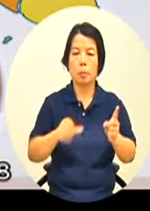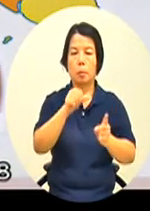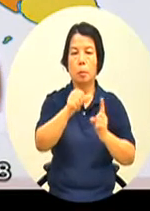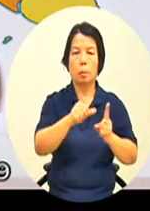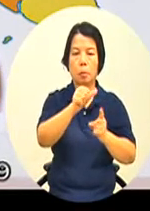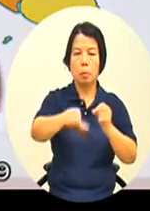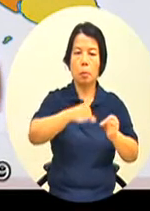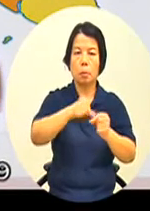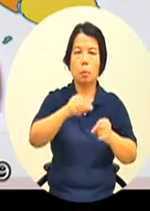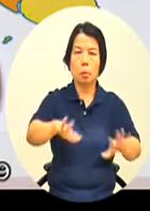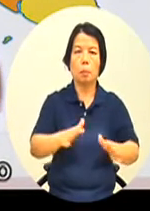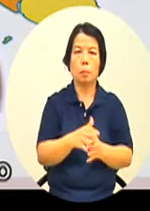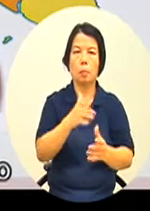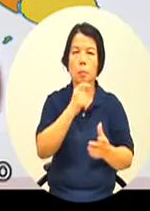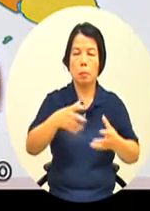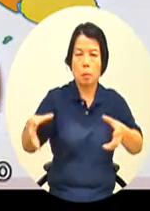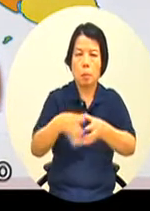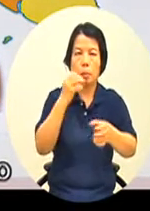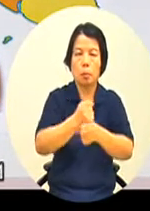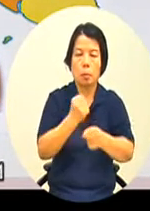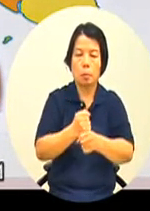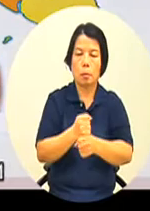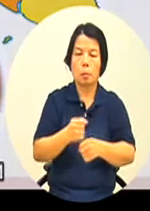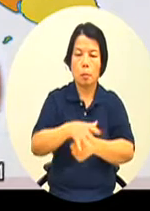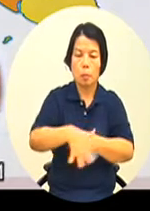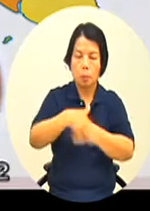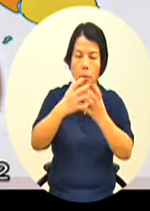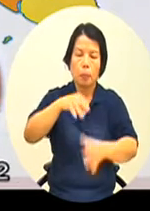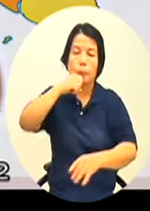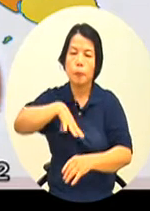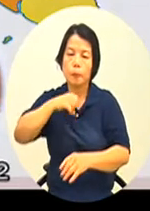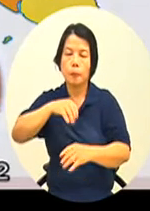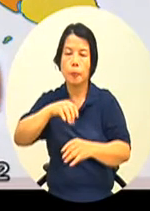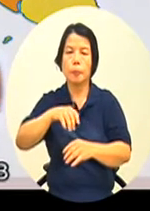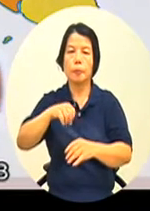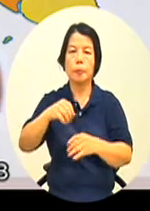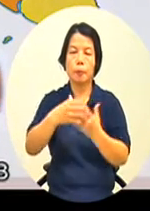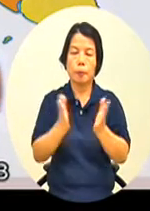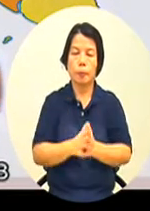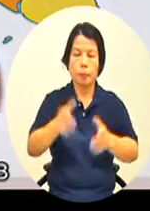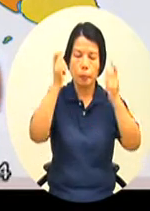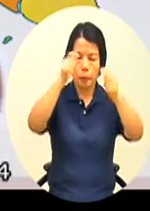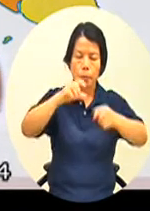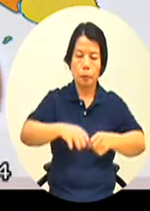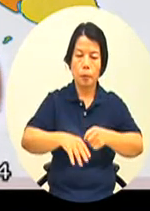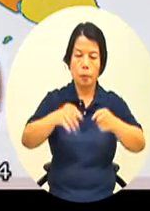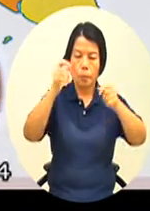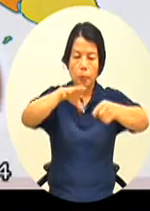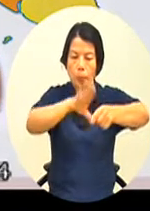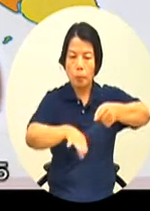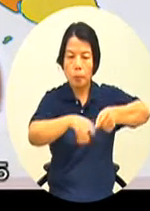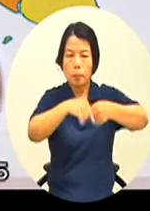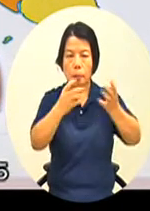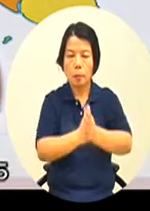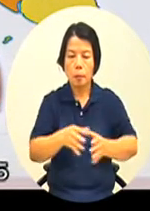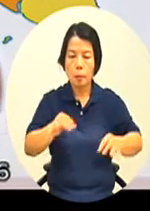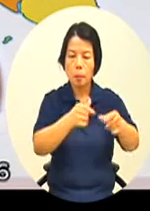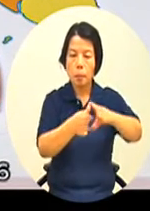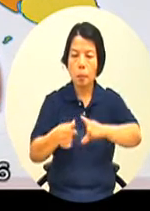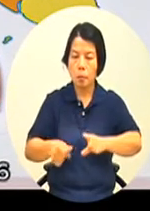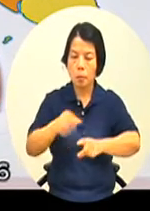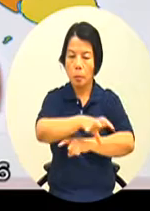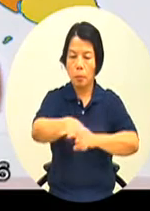域合作在10月3号在屏东召开南高屏盆区域治理平台